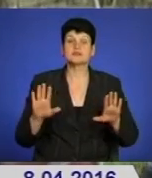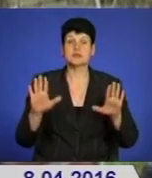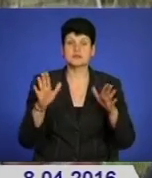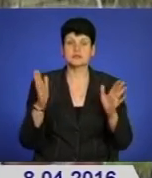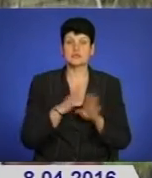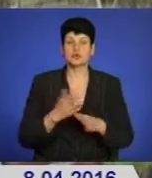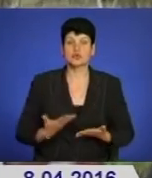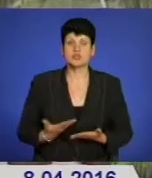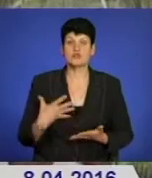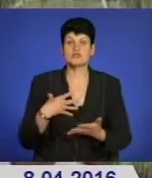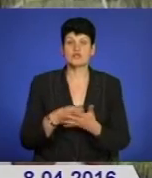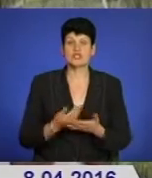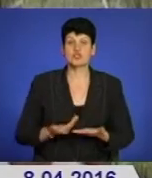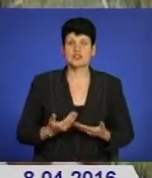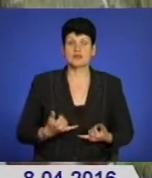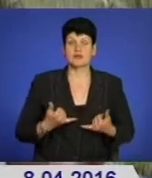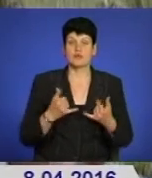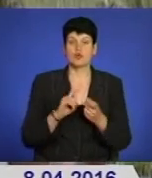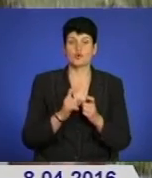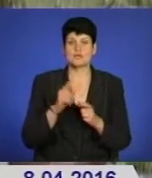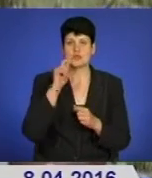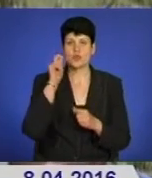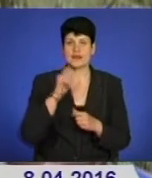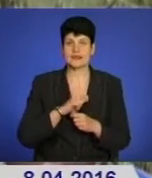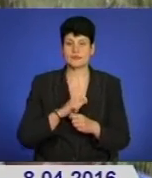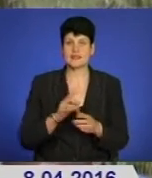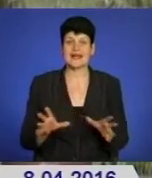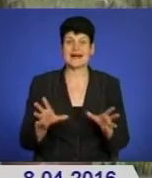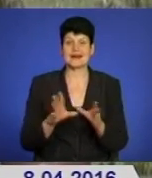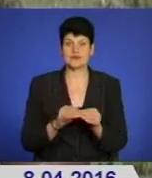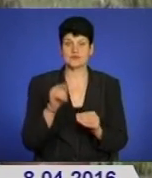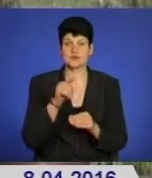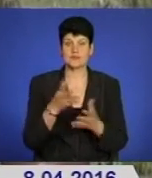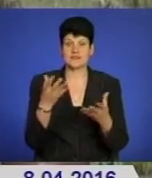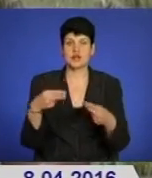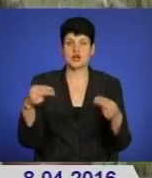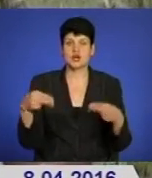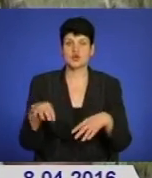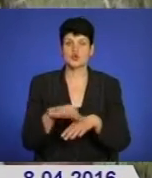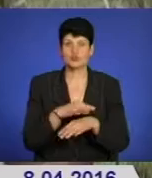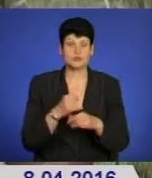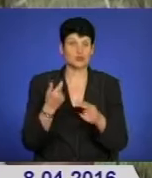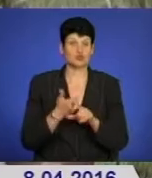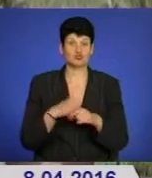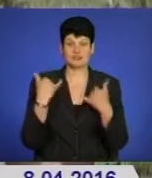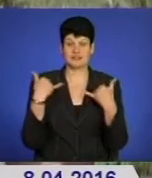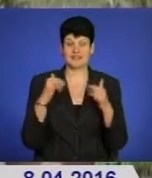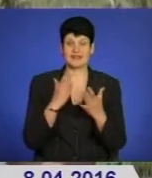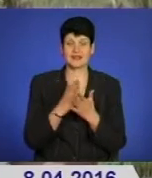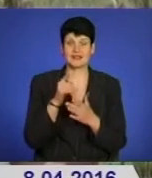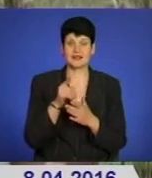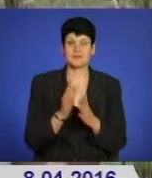що він своє життя присвятив боротьбі за Україну. Разом із ним вона взяла шлюб. Дуже дивно, є її така